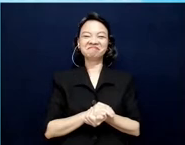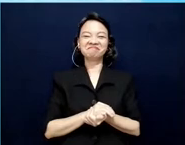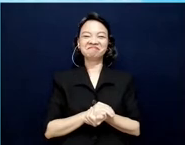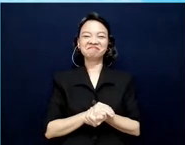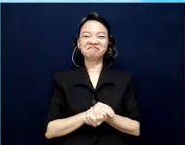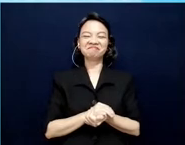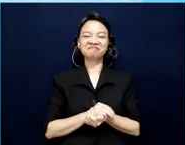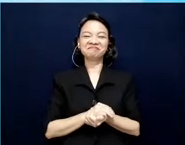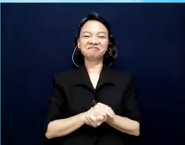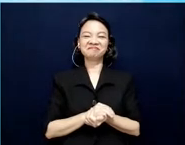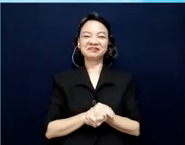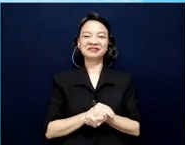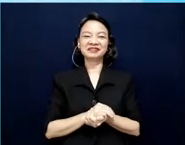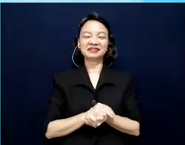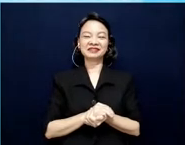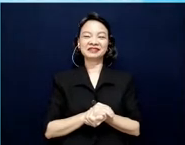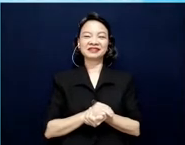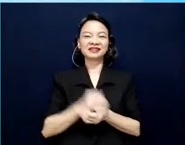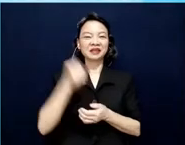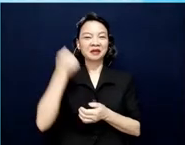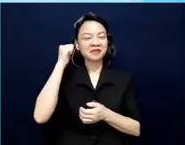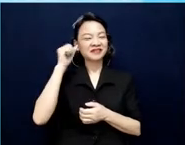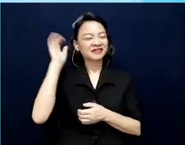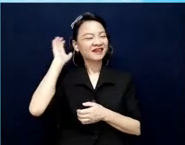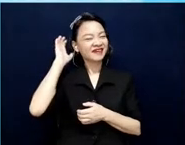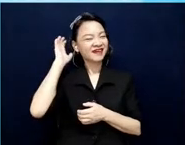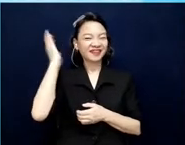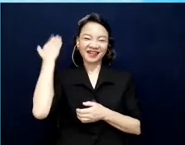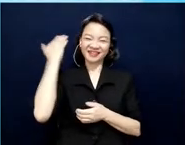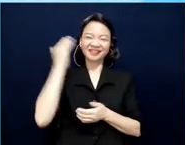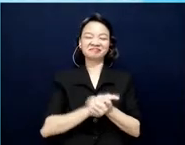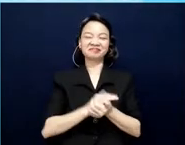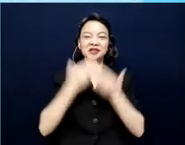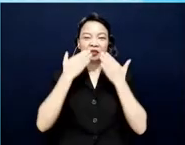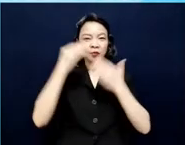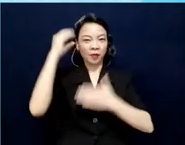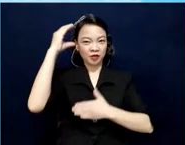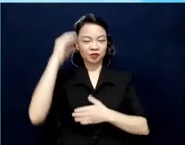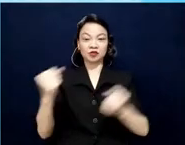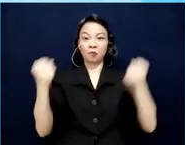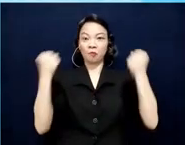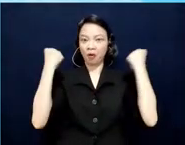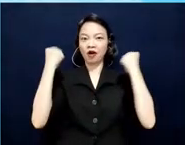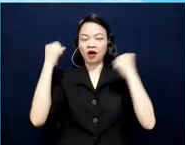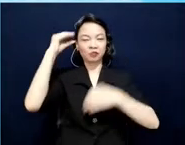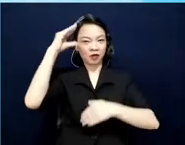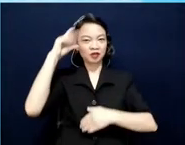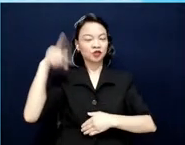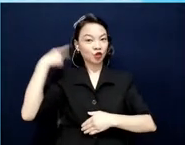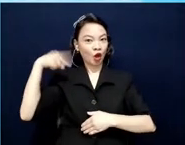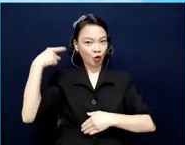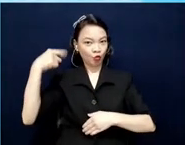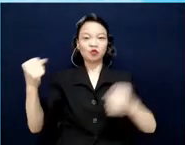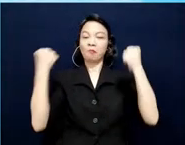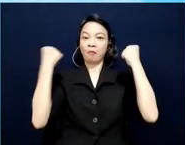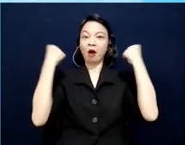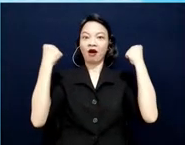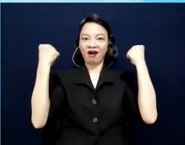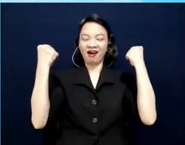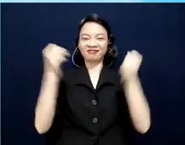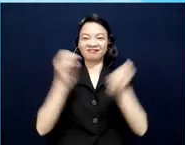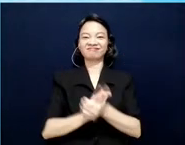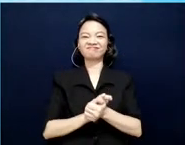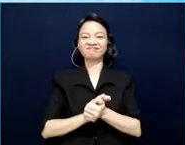loh. Ya, selamat pagi Mbak Brigita. Ya, memang harus semangat pagi. Selalu kita semangat. Dan selamat pagi juga untuk